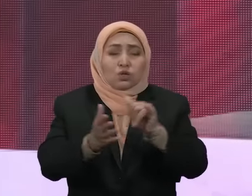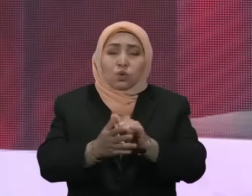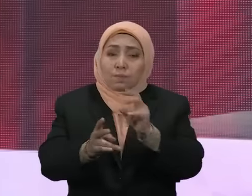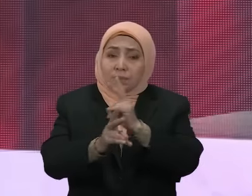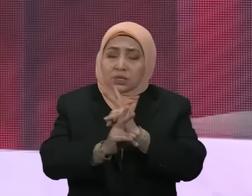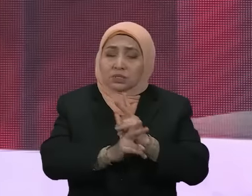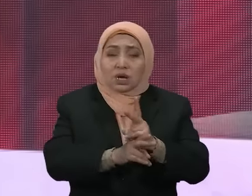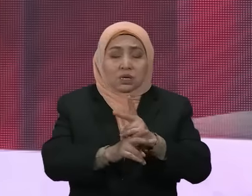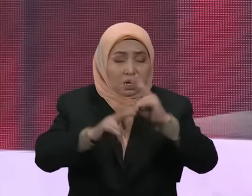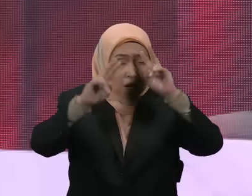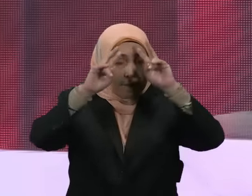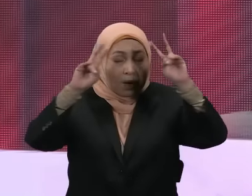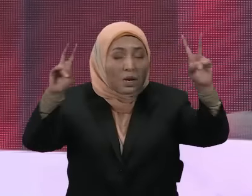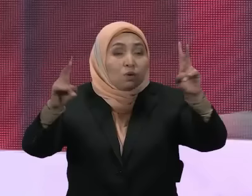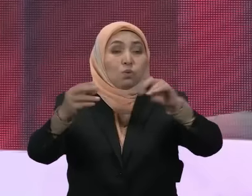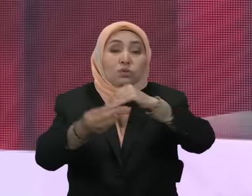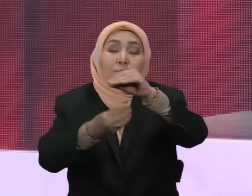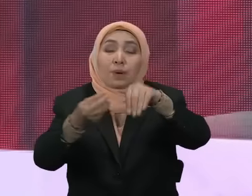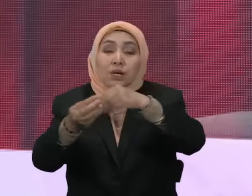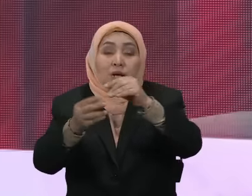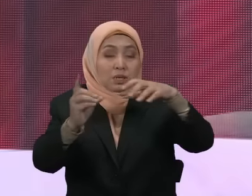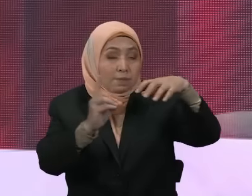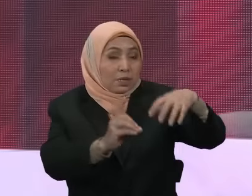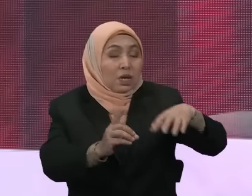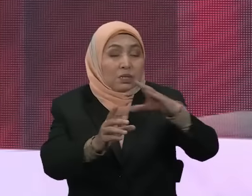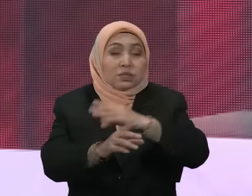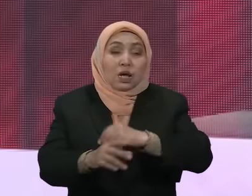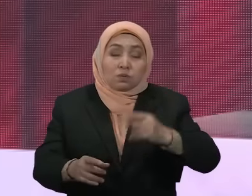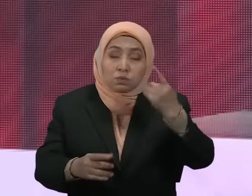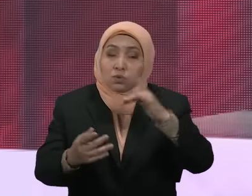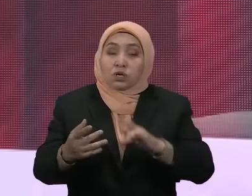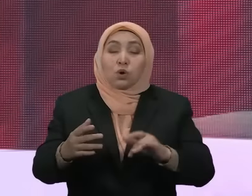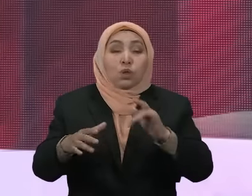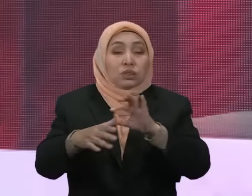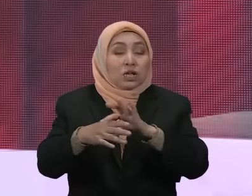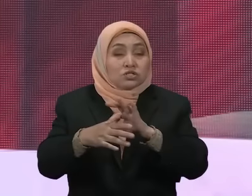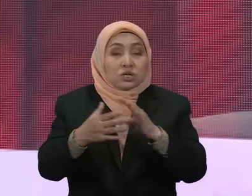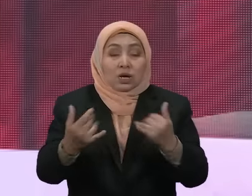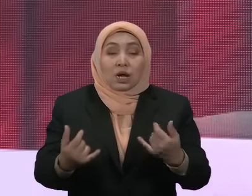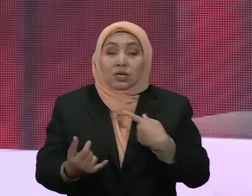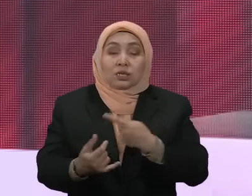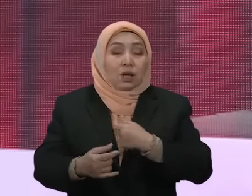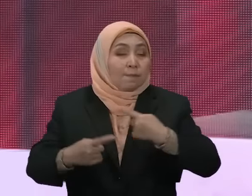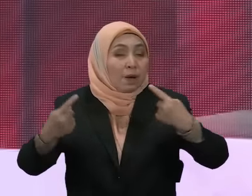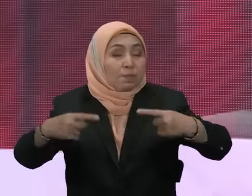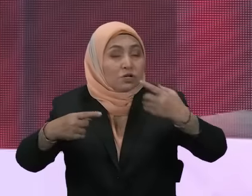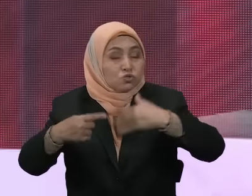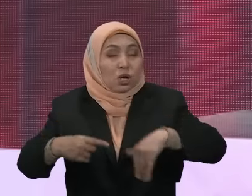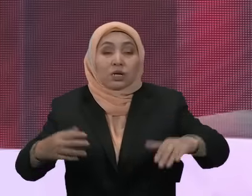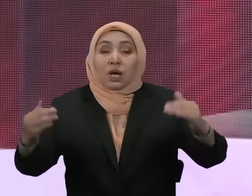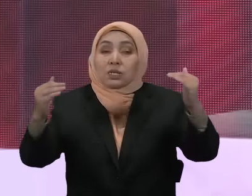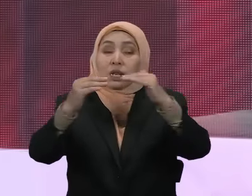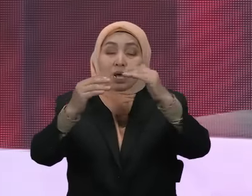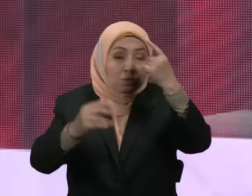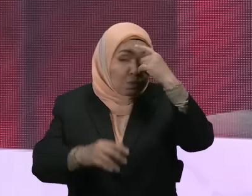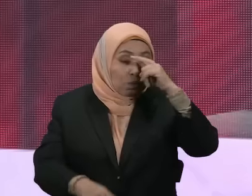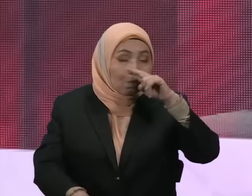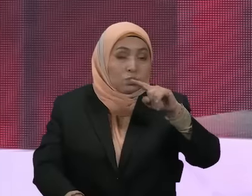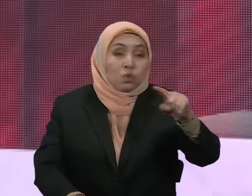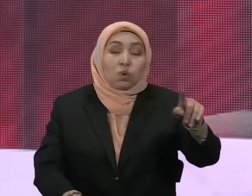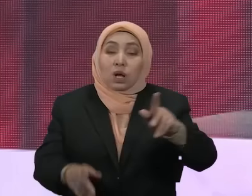menjaga keamanan bagi Mekah Madinah itu, dan juga bagi konteks kita sekarang ini memperjuangkan keadilan bagi